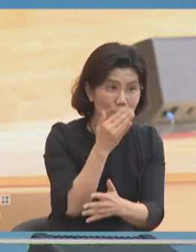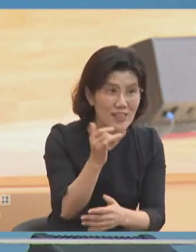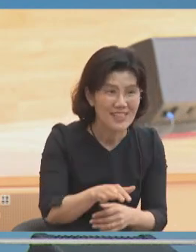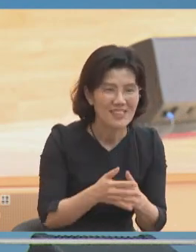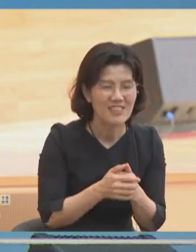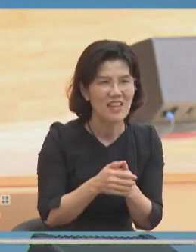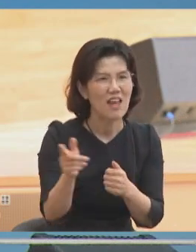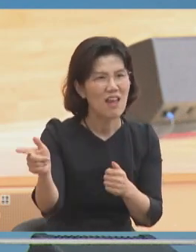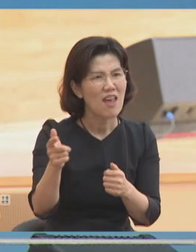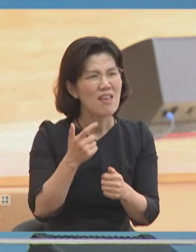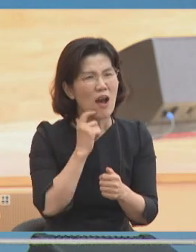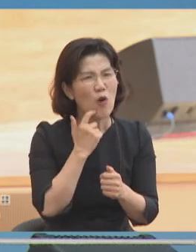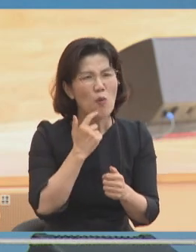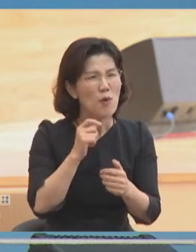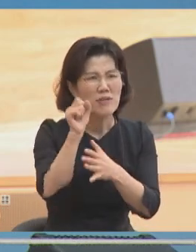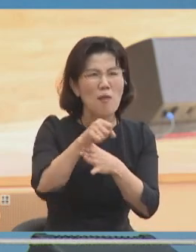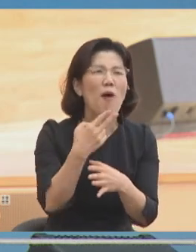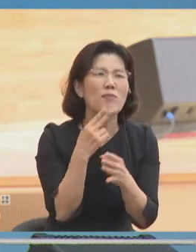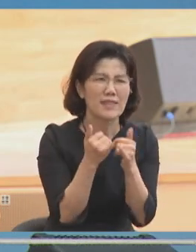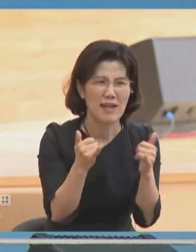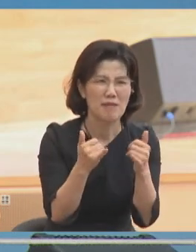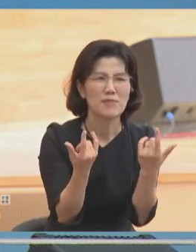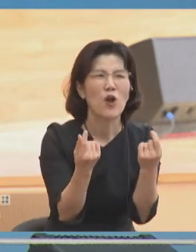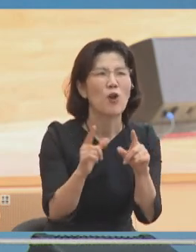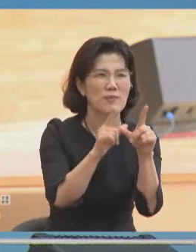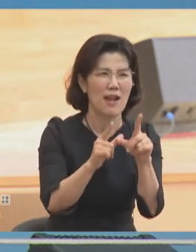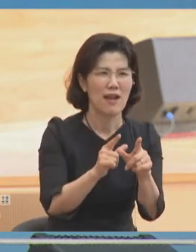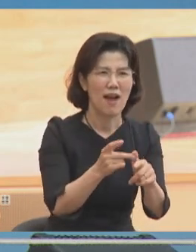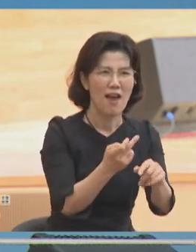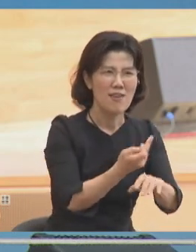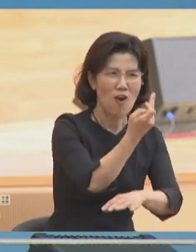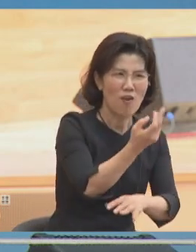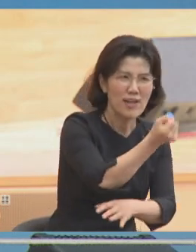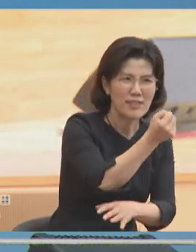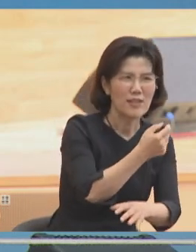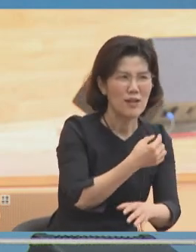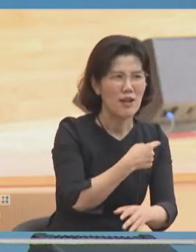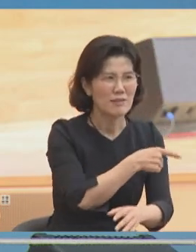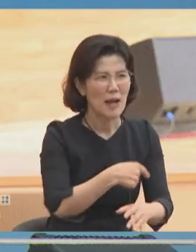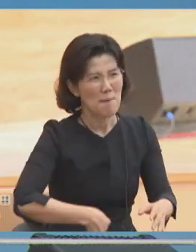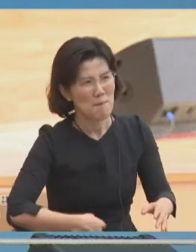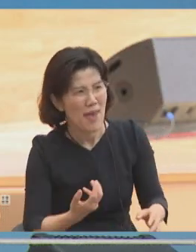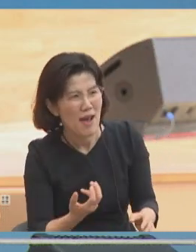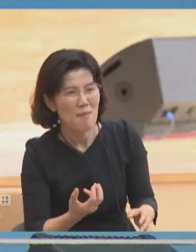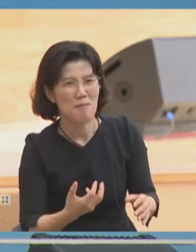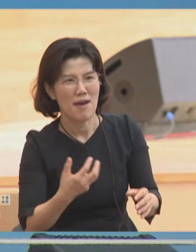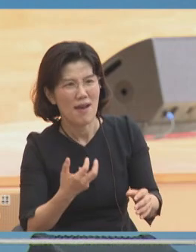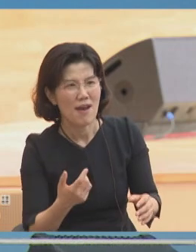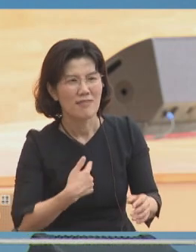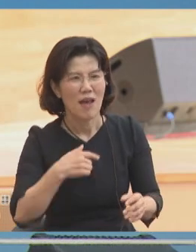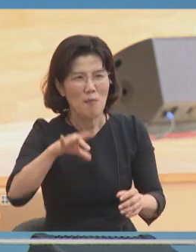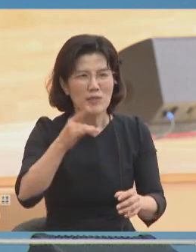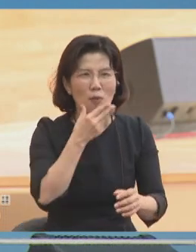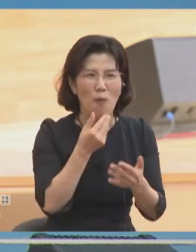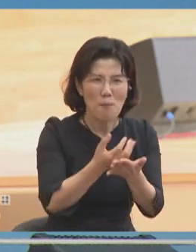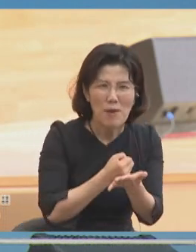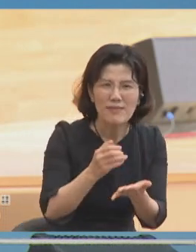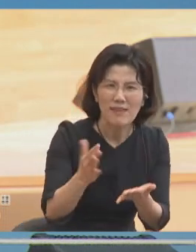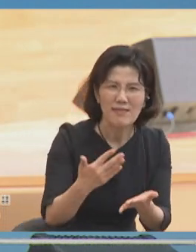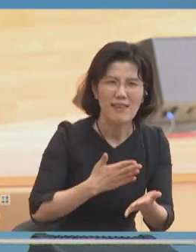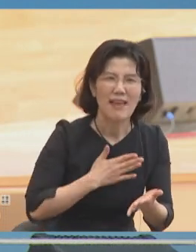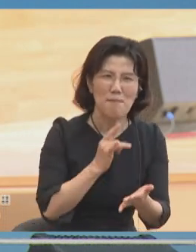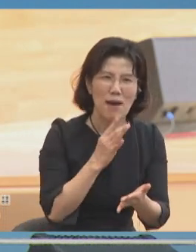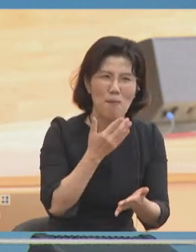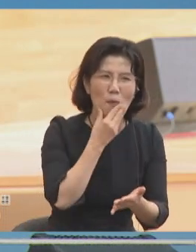없는 사람처럼 살아가죠 형이 가지면 너무 배가 아프고 결국 내가 빼앗으면 하고 내가 먼저 복을 받아야 되고 나만이 복을